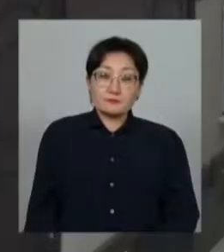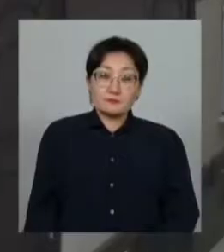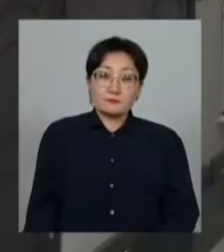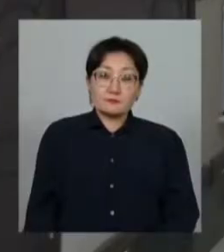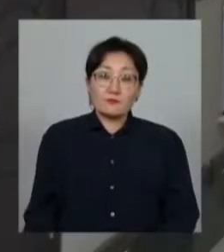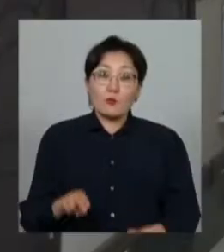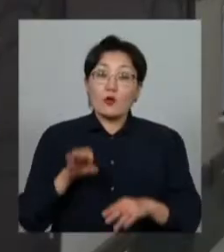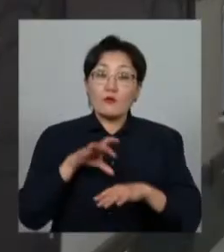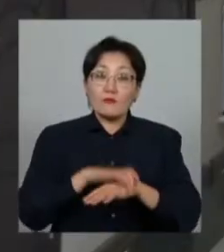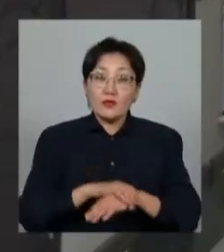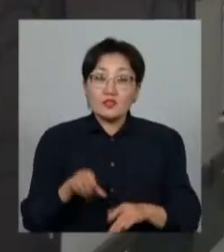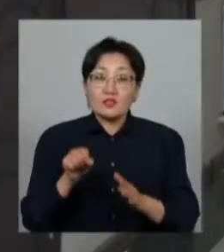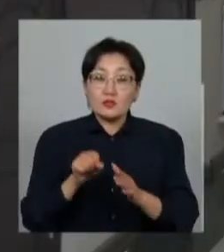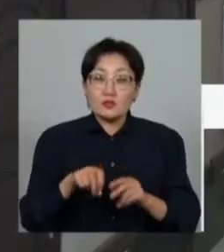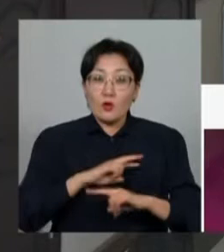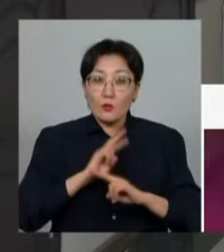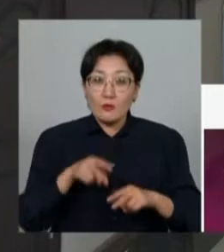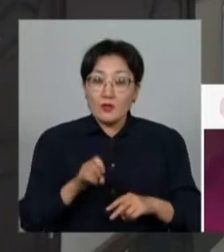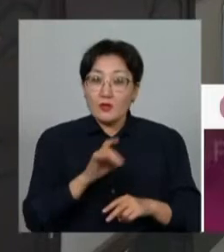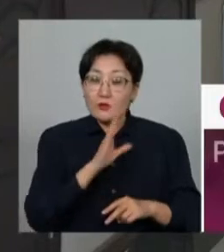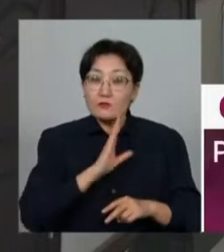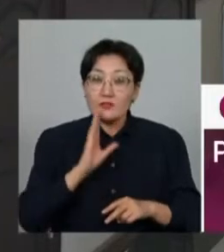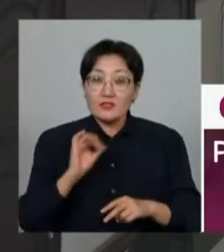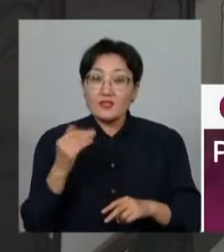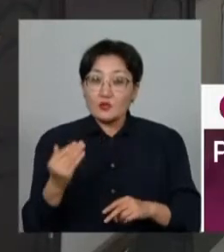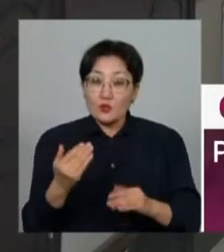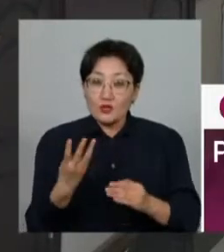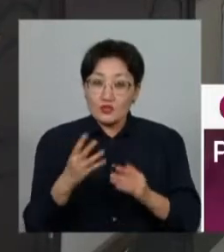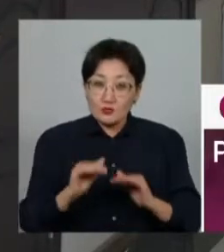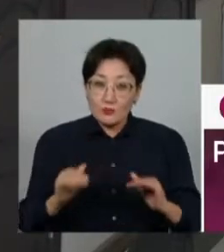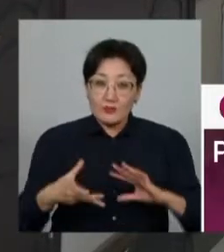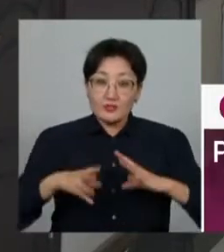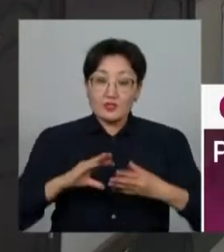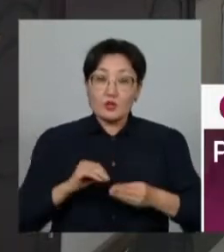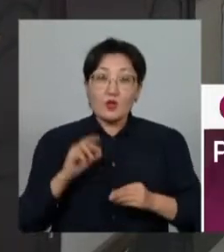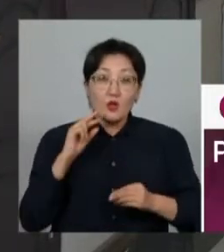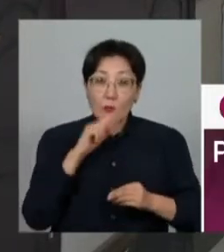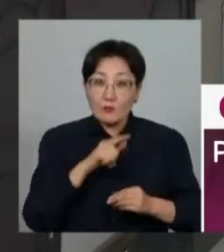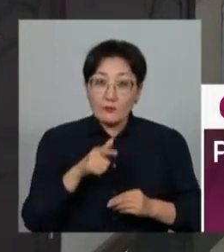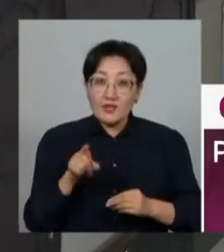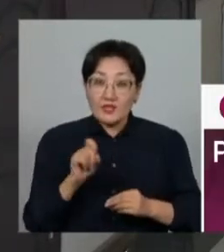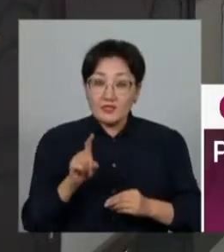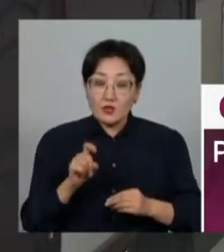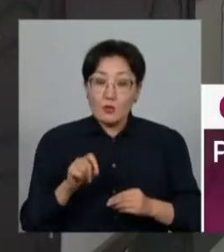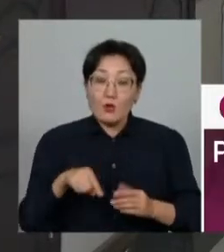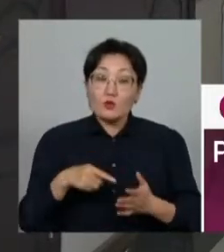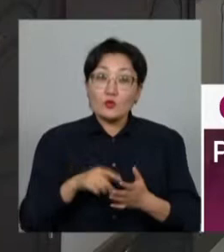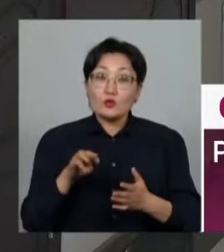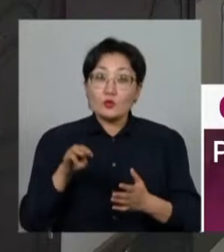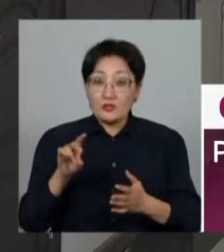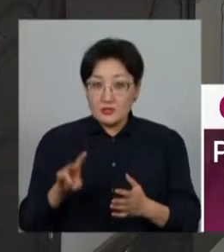По факту гибели матери и ее четверых детей в результате отравления угарным газом в городе